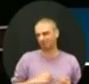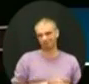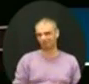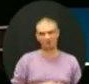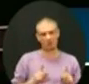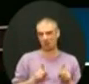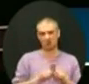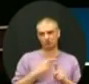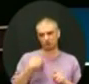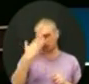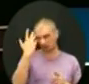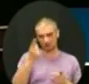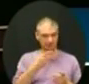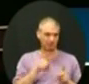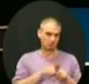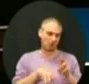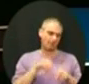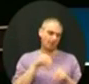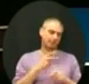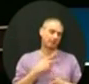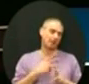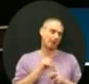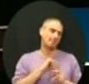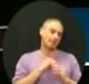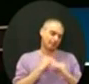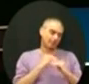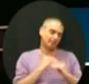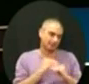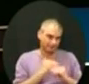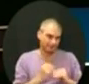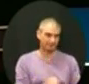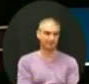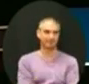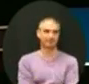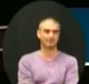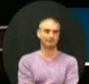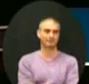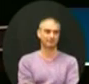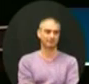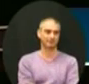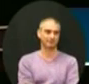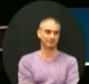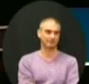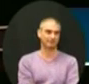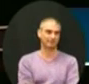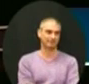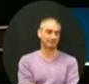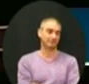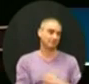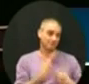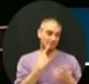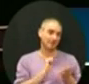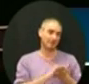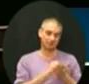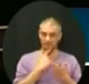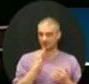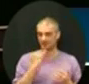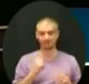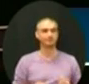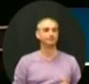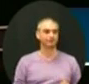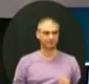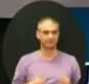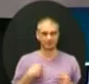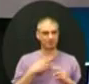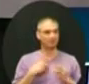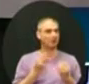לא כפי שידוע. זאת אומרת, הפריימריז האלה מעניינים עד גבול מסוים, אם נגדיר את זה ברמה העיתונאית. בהחלט. אני הייתי